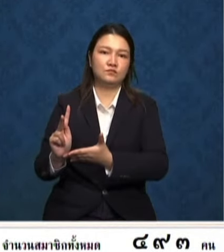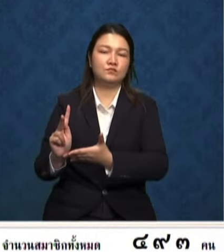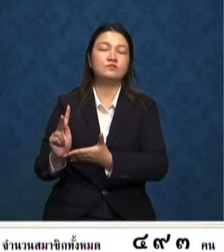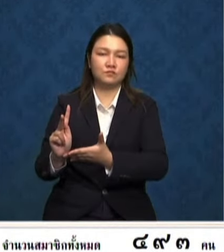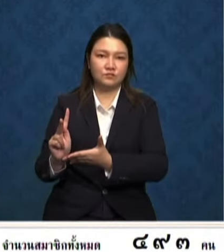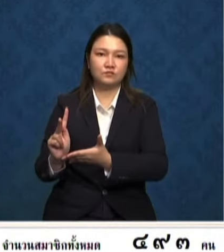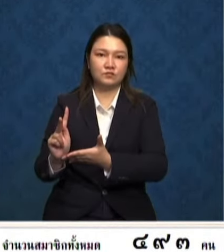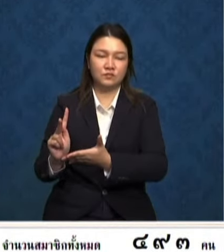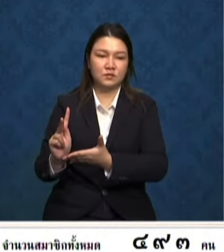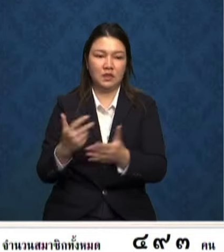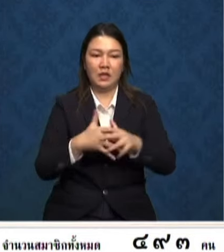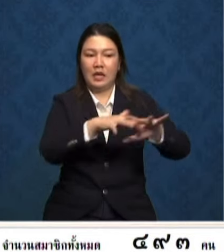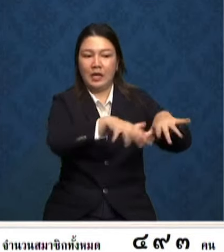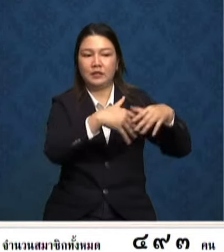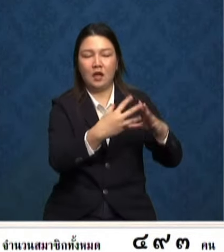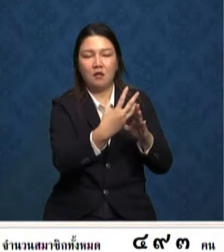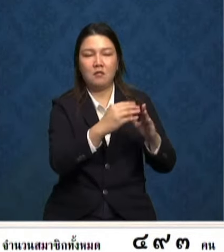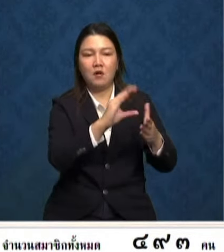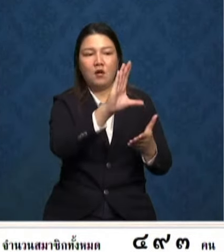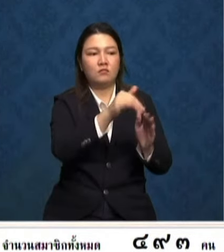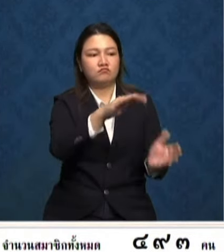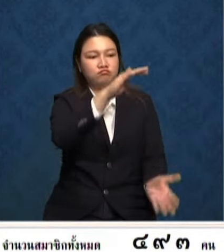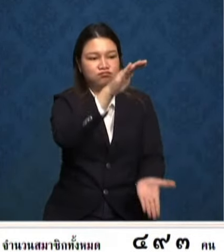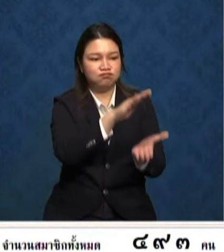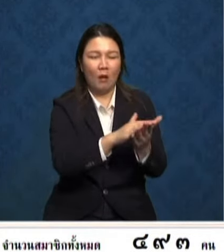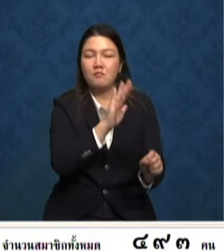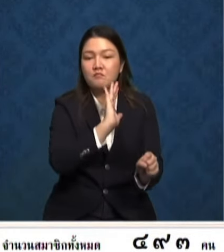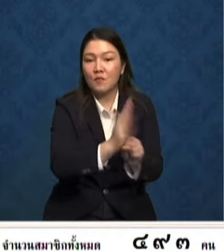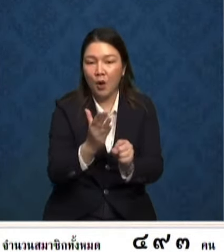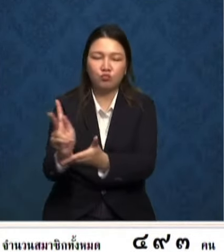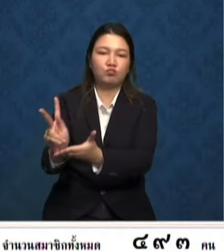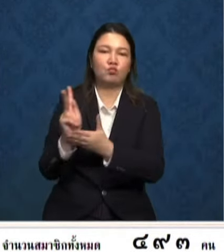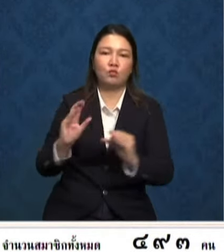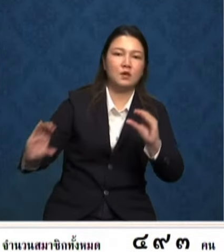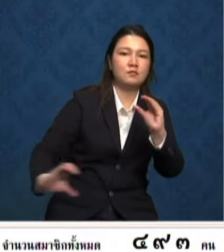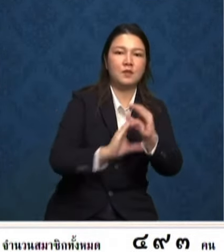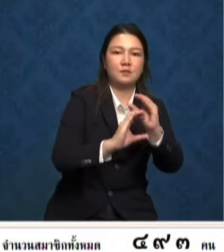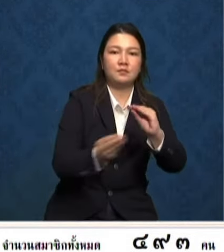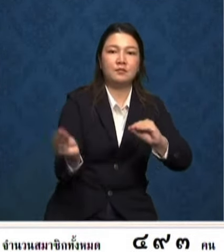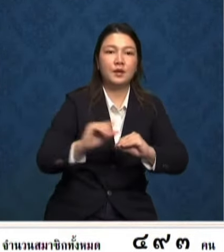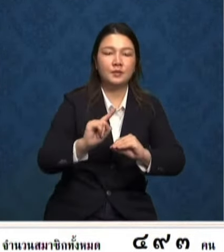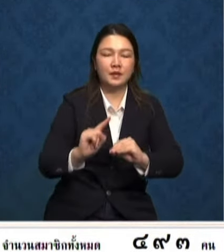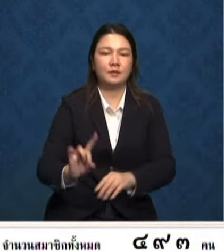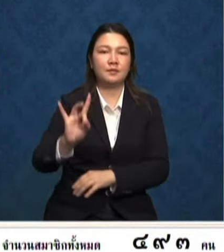ายได้ที่ไม่เพียงพอในการใช้จ่ายทั้งหมดเป็นเงิน